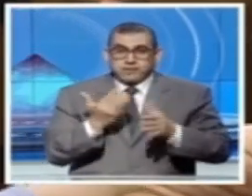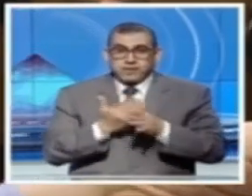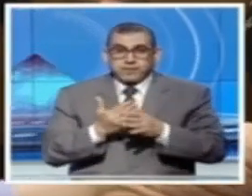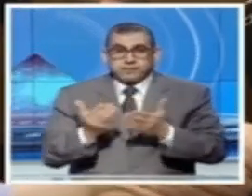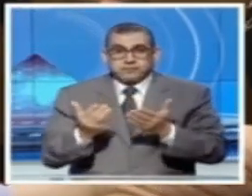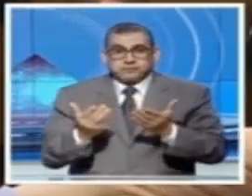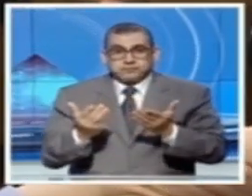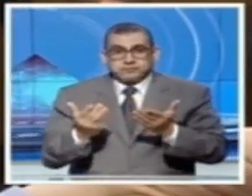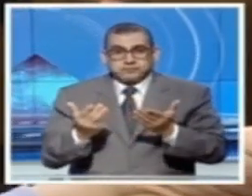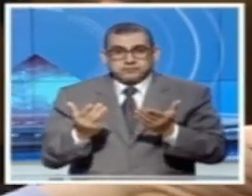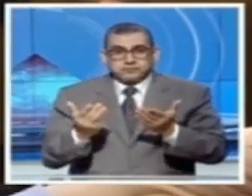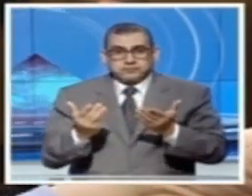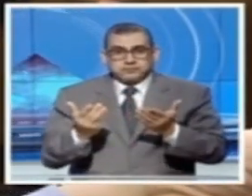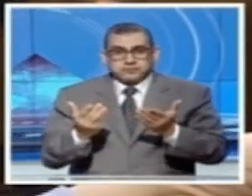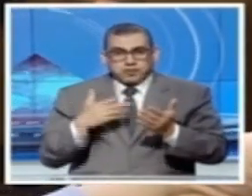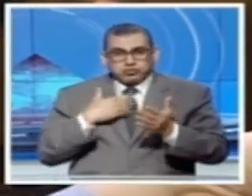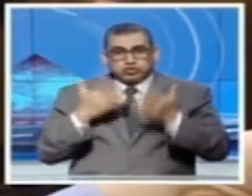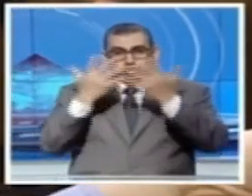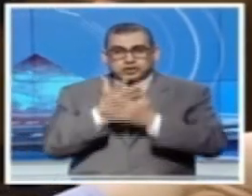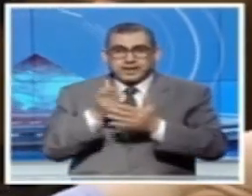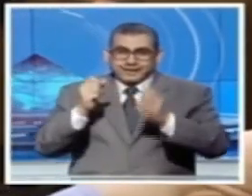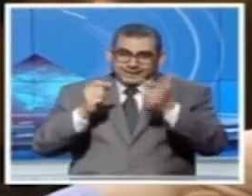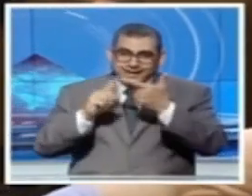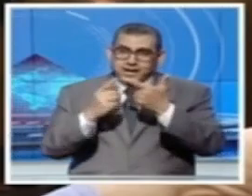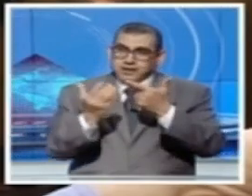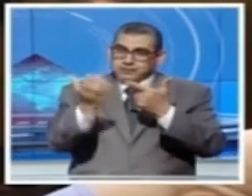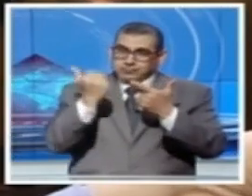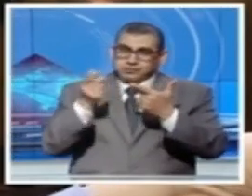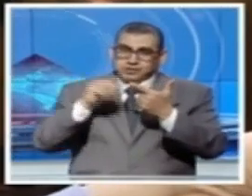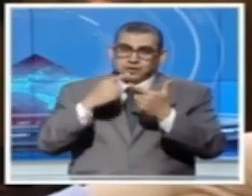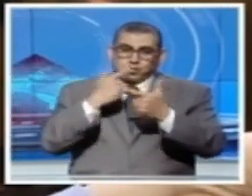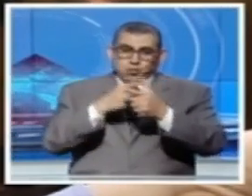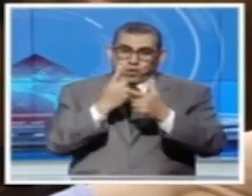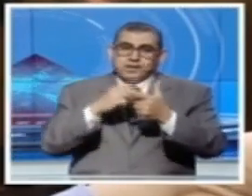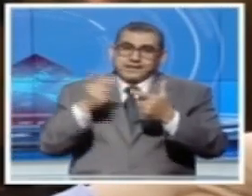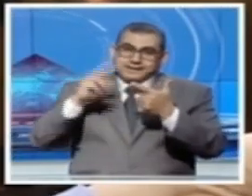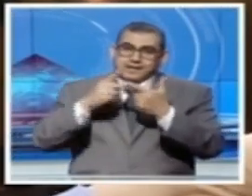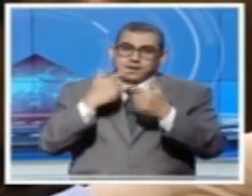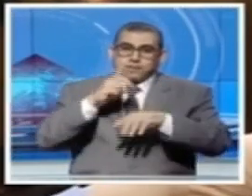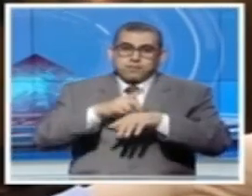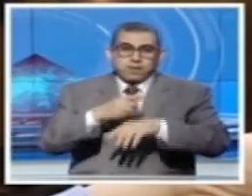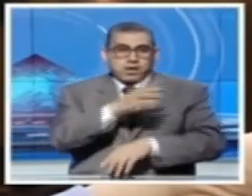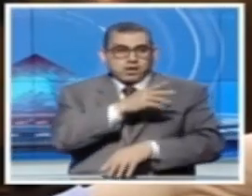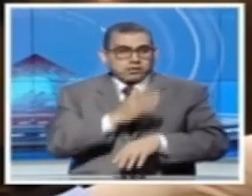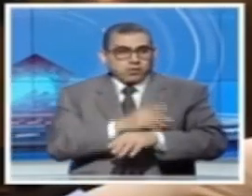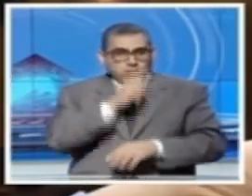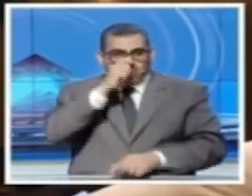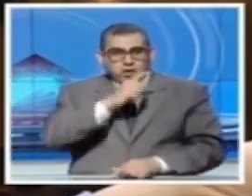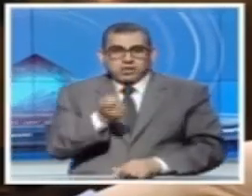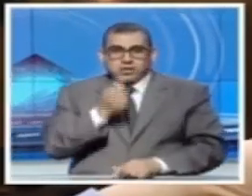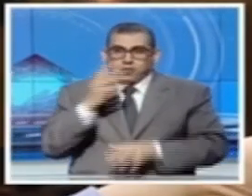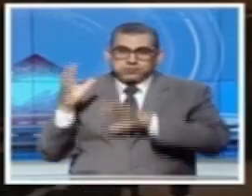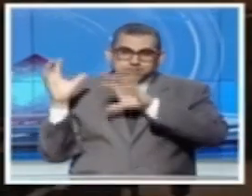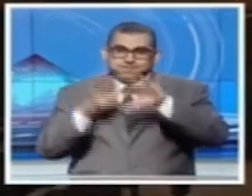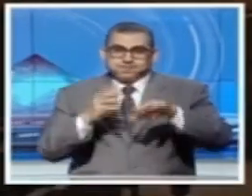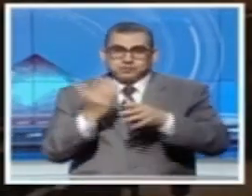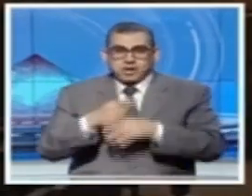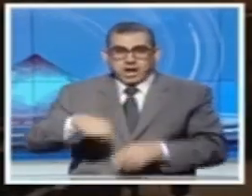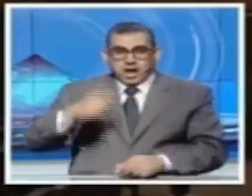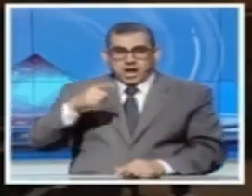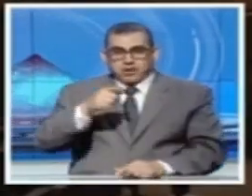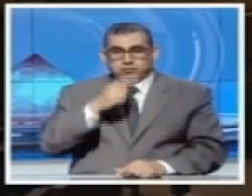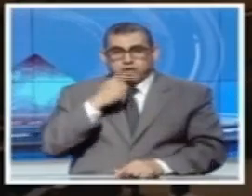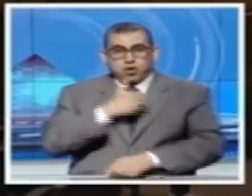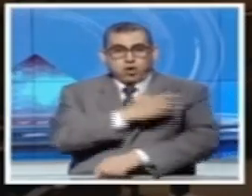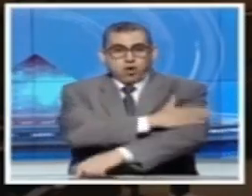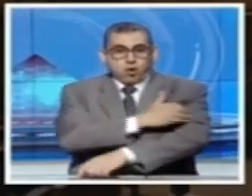احنا ندخل شركة تانية، لان دي بتوفر على المريض المصري برضو، لان كل ده بكوست عالي جدا. انا لما اكون عضو في